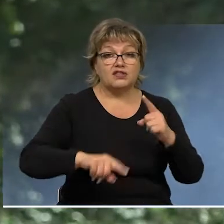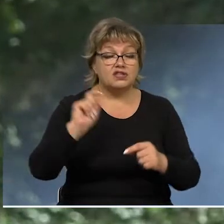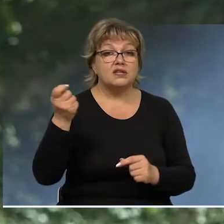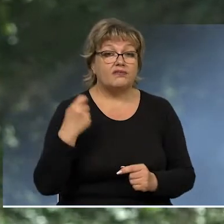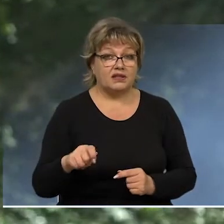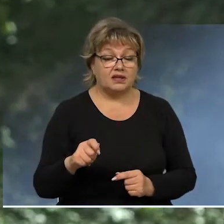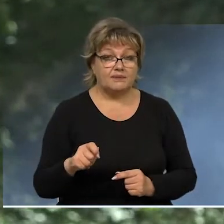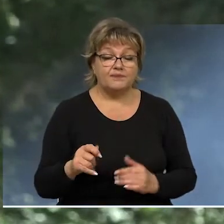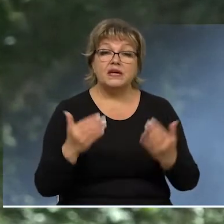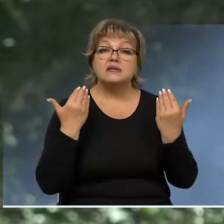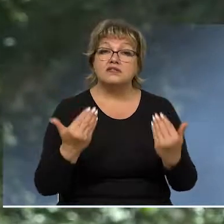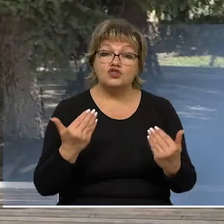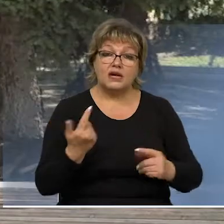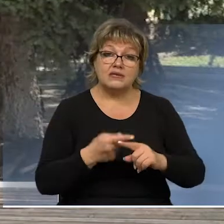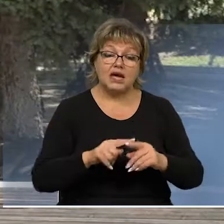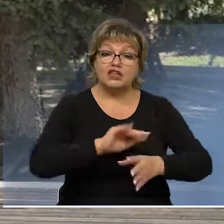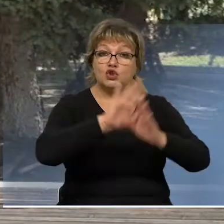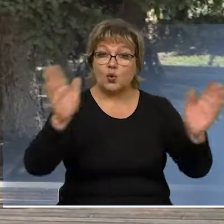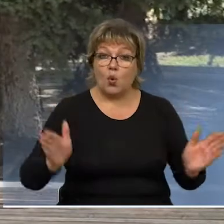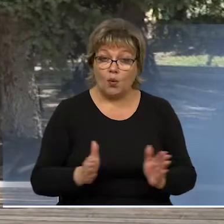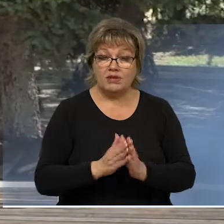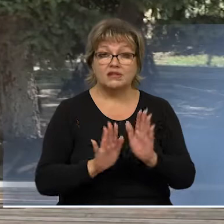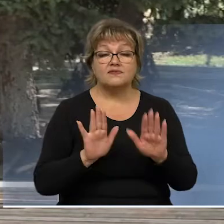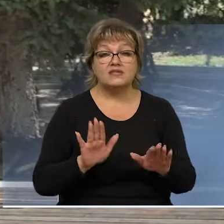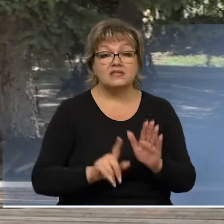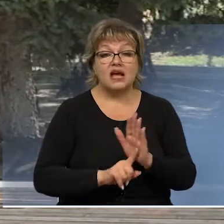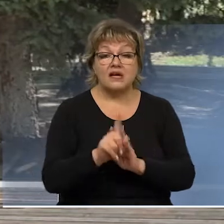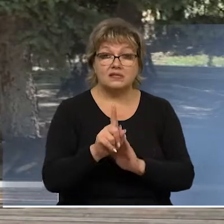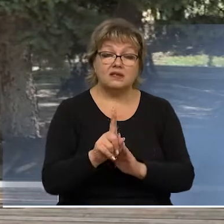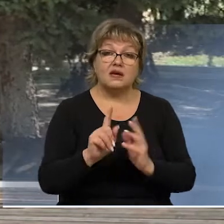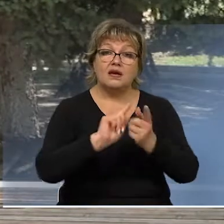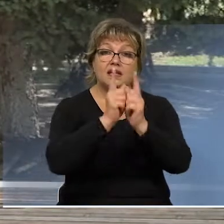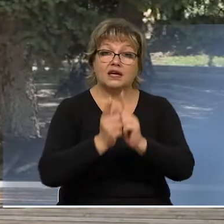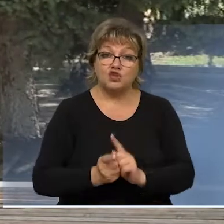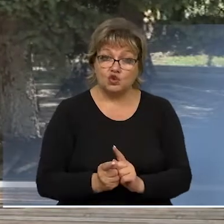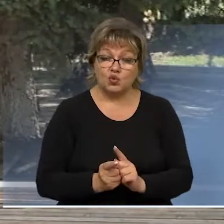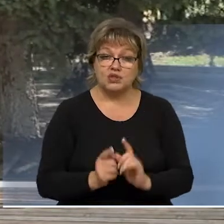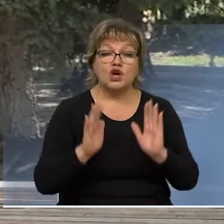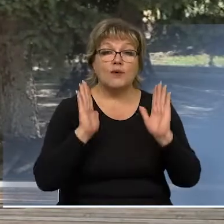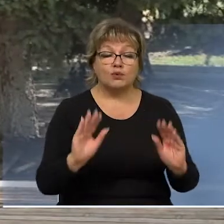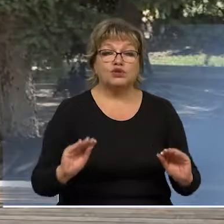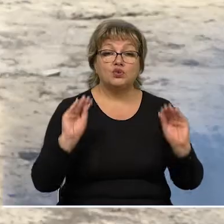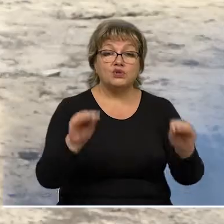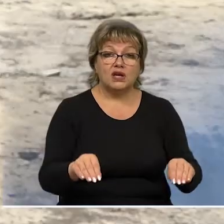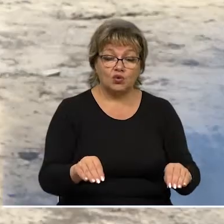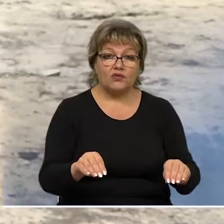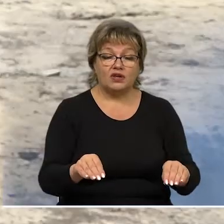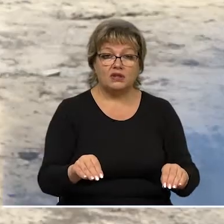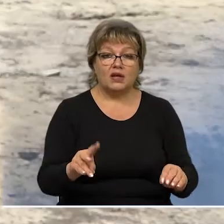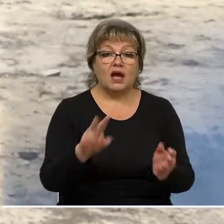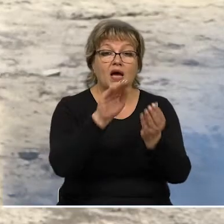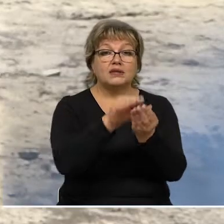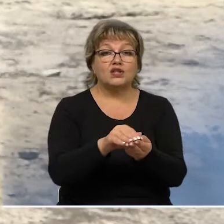великой отечественной войны то есть сейчас этот комплекс в стадии реконструкции будут